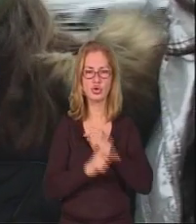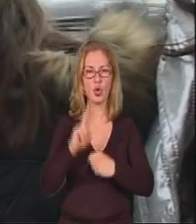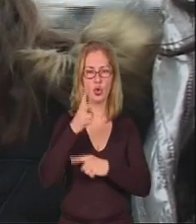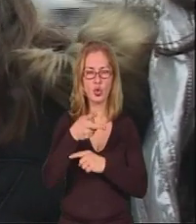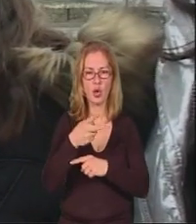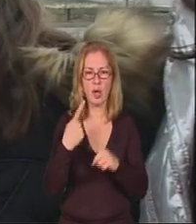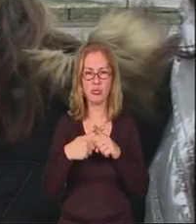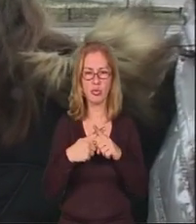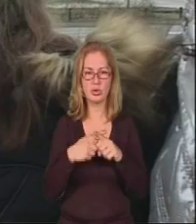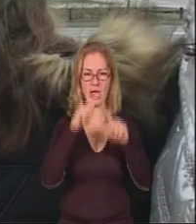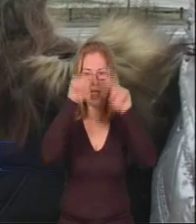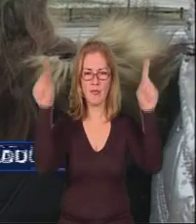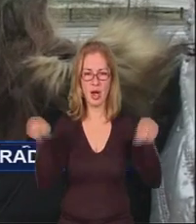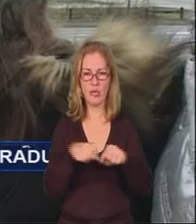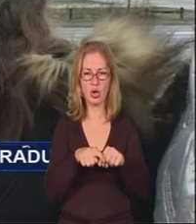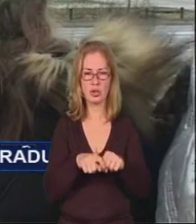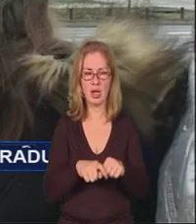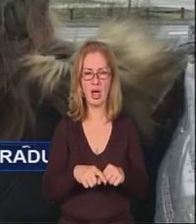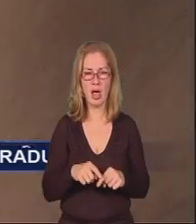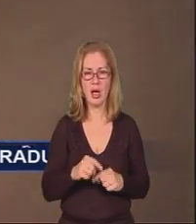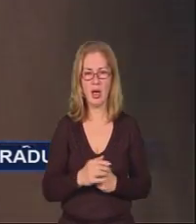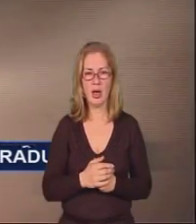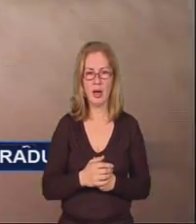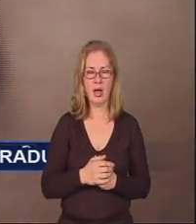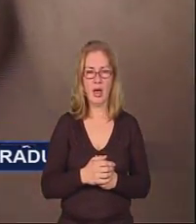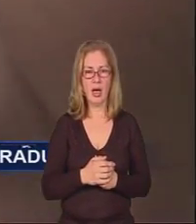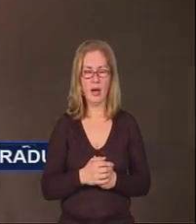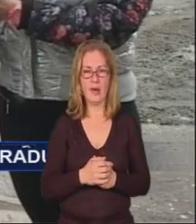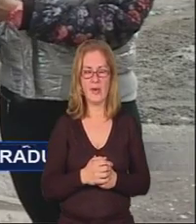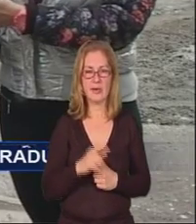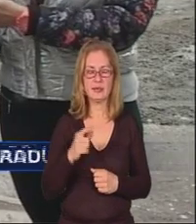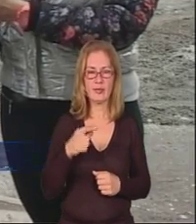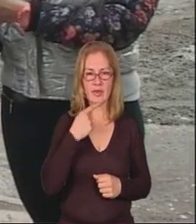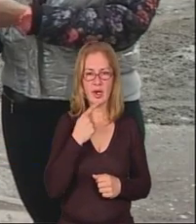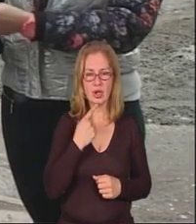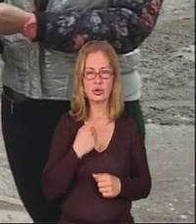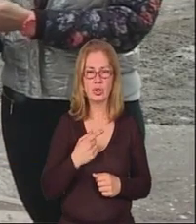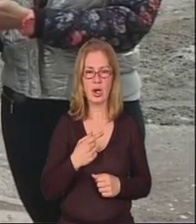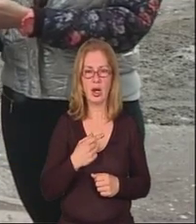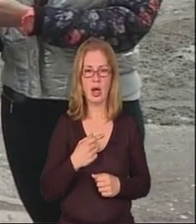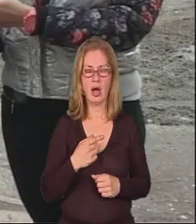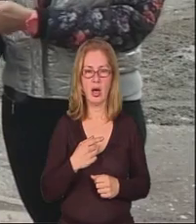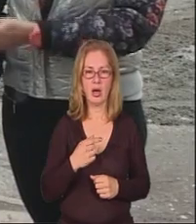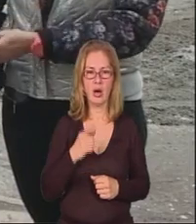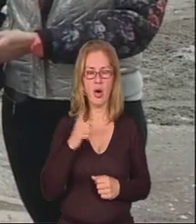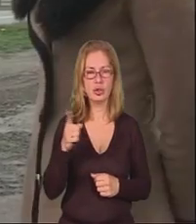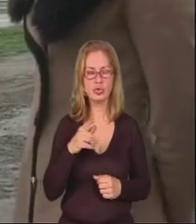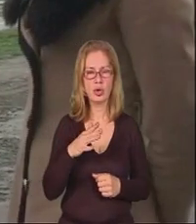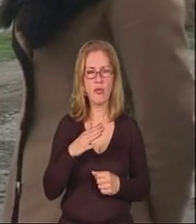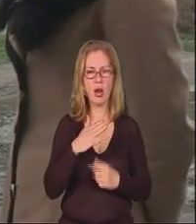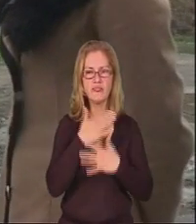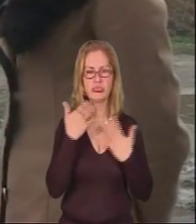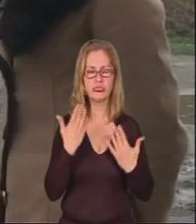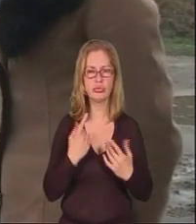i to su učenici Nikola Spasić, Maja Varga i Aleksa Žigić. Dodala je Stepanov i kako kaže imali